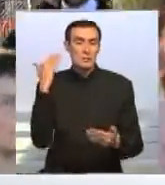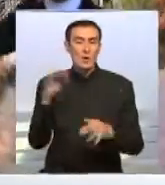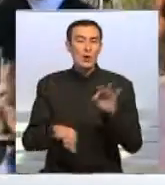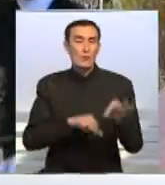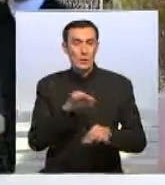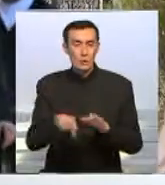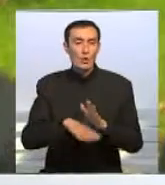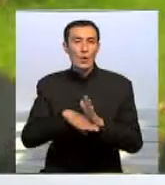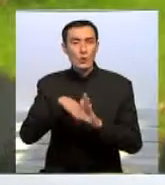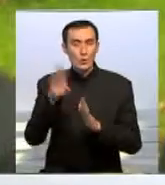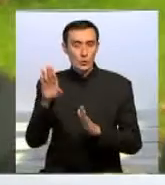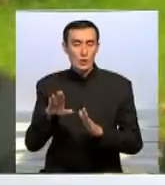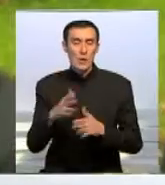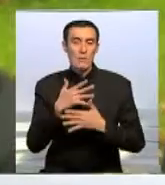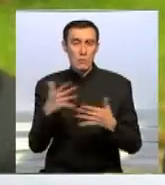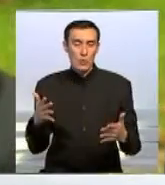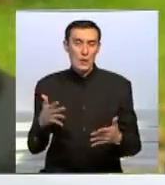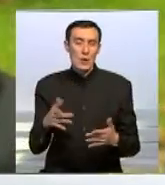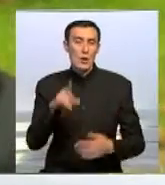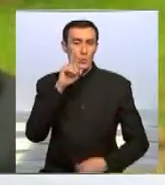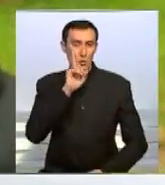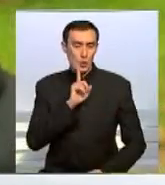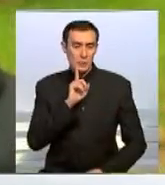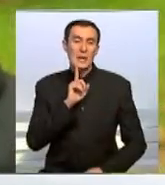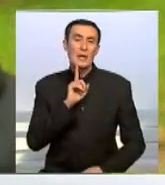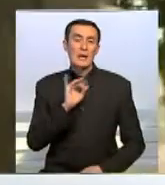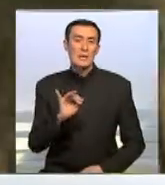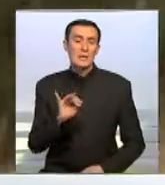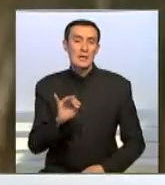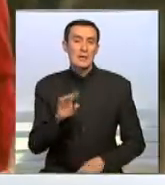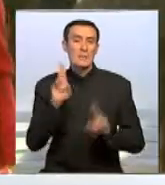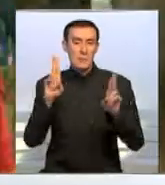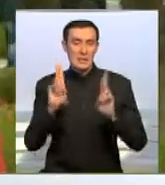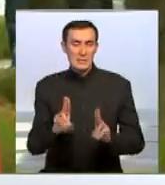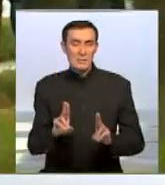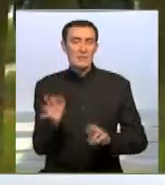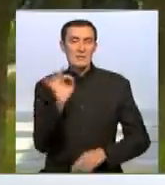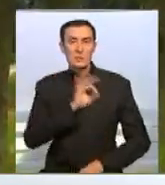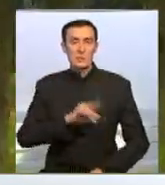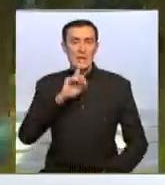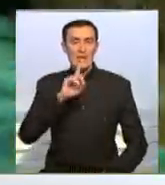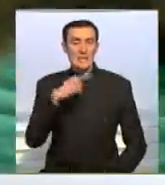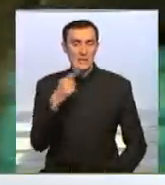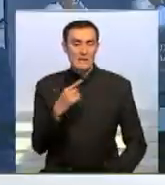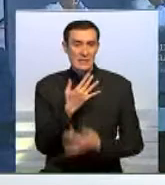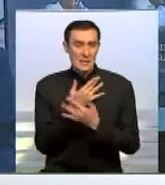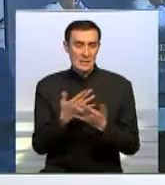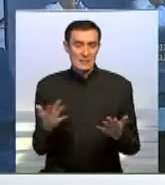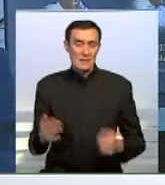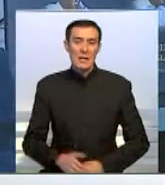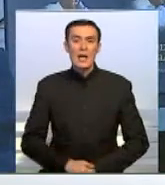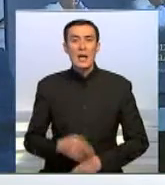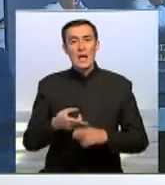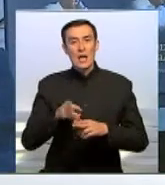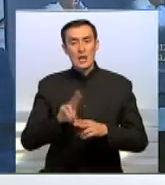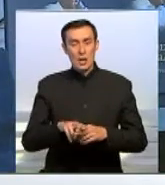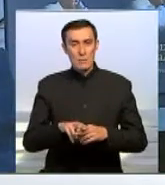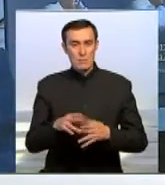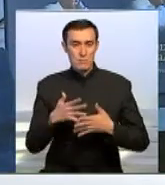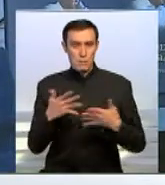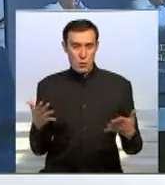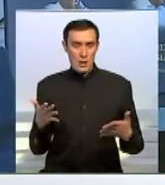проектом, улучшенная версия более прагматична с точки зрения принципов использования языковых средств. Это более-менее